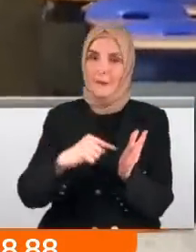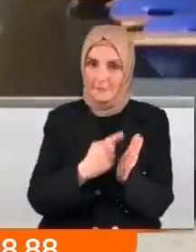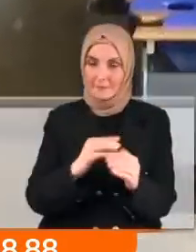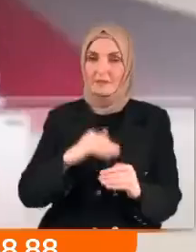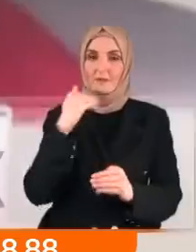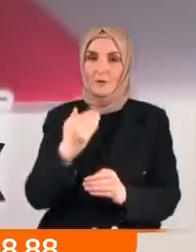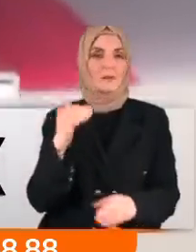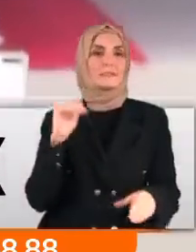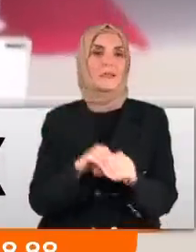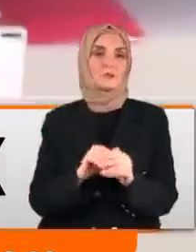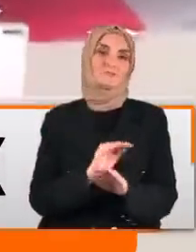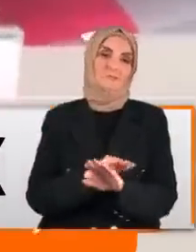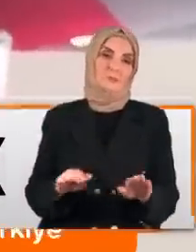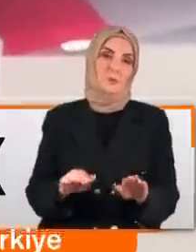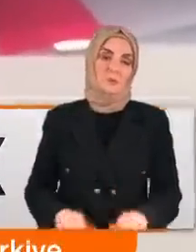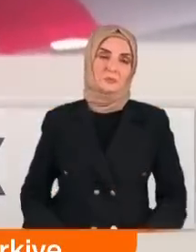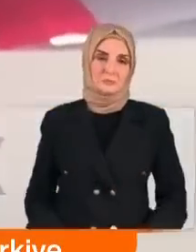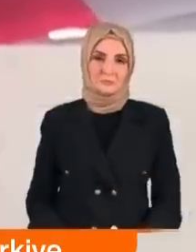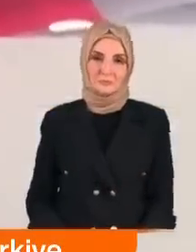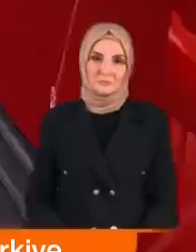seçiminizi tamamlamış olacaksınız.